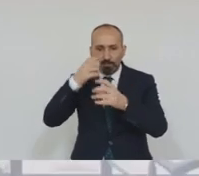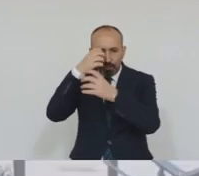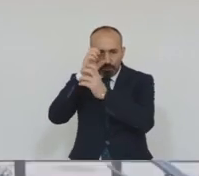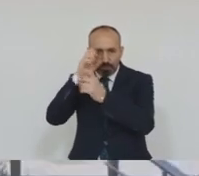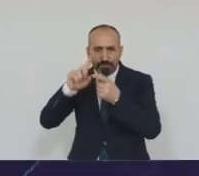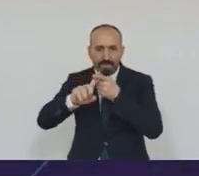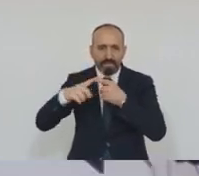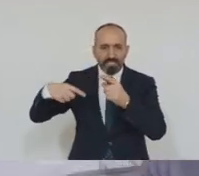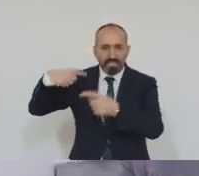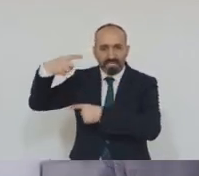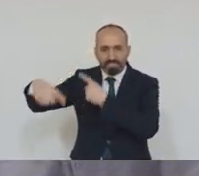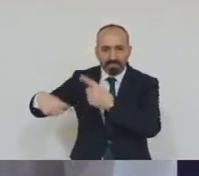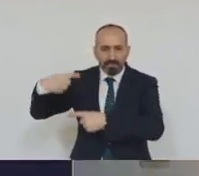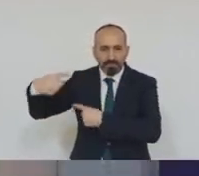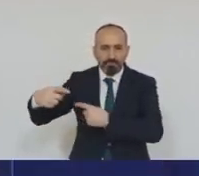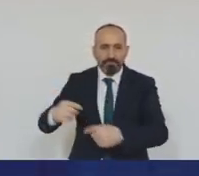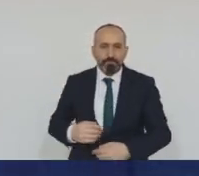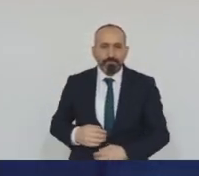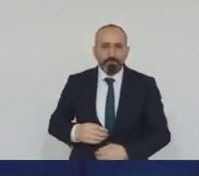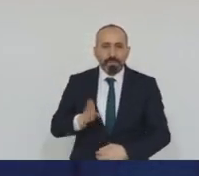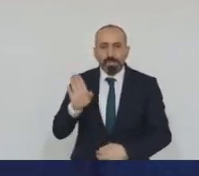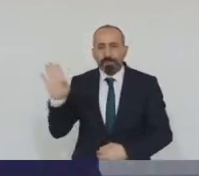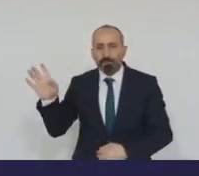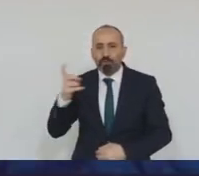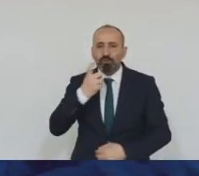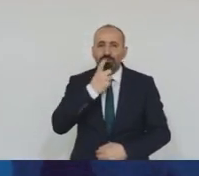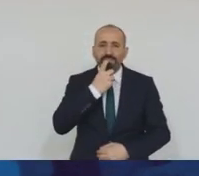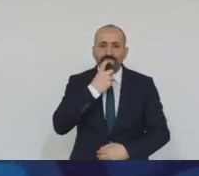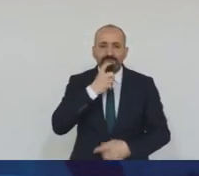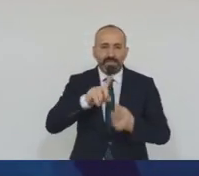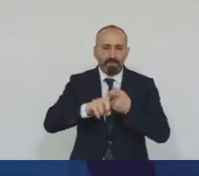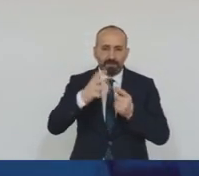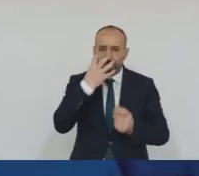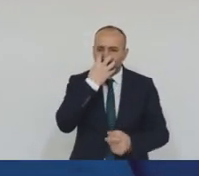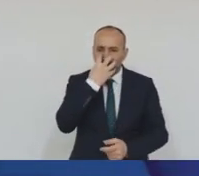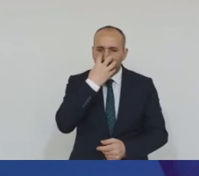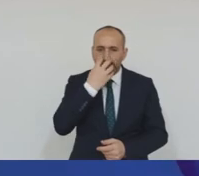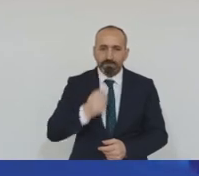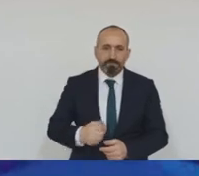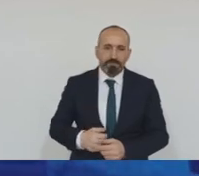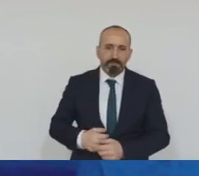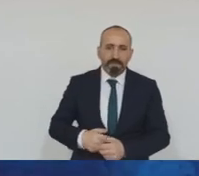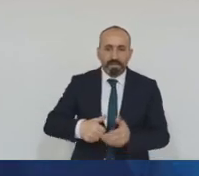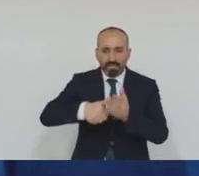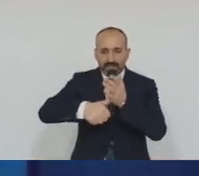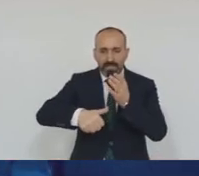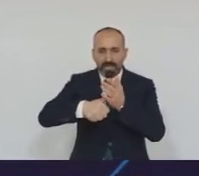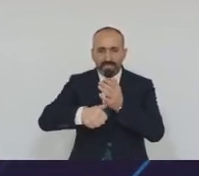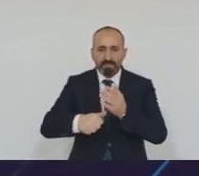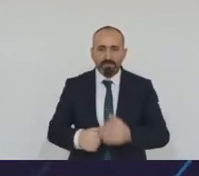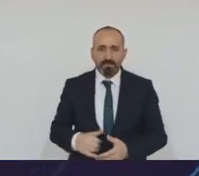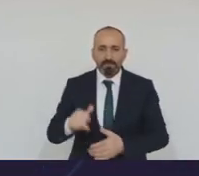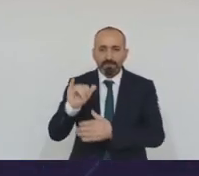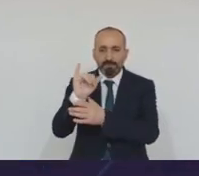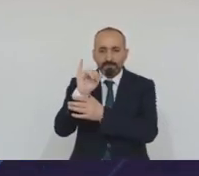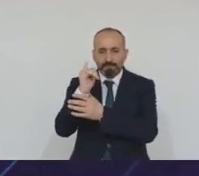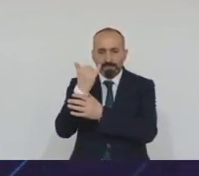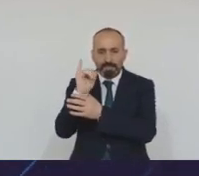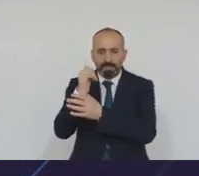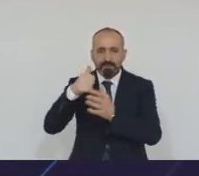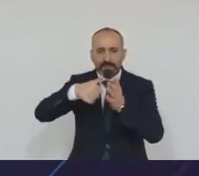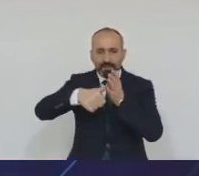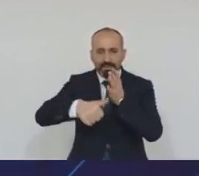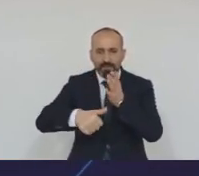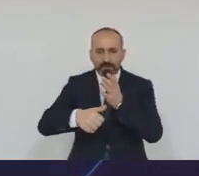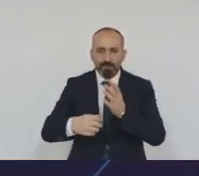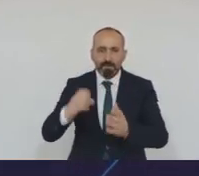moleküler biyoloji ve genetik, doğu dili ve edebiyatı, tarih,